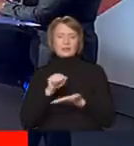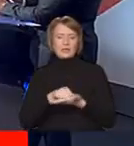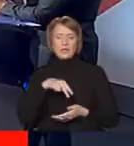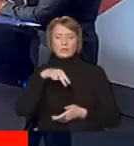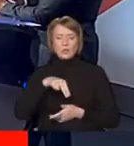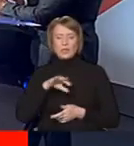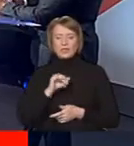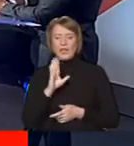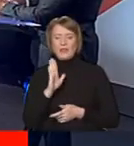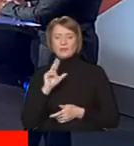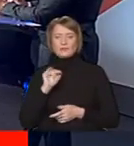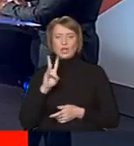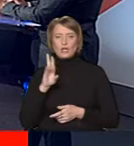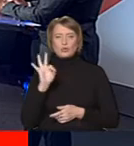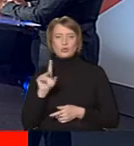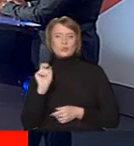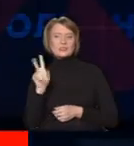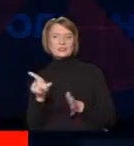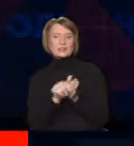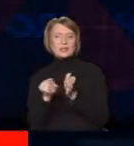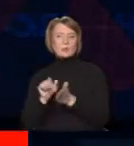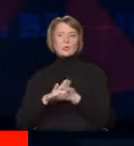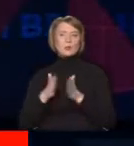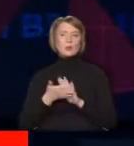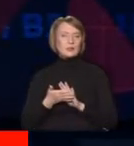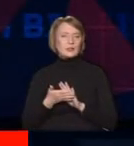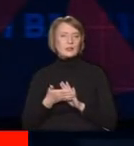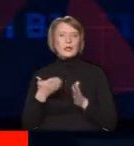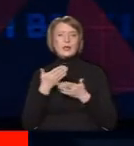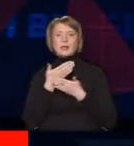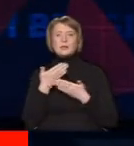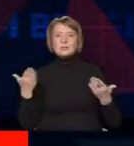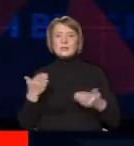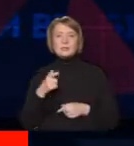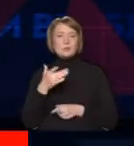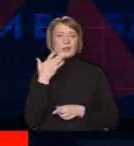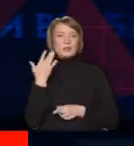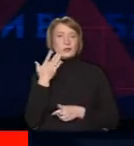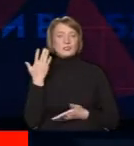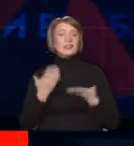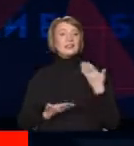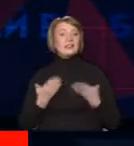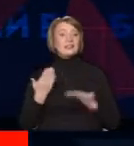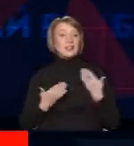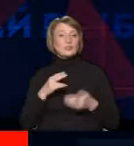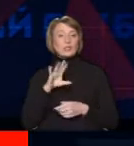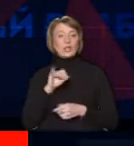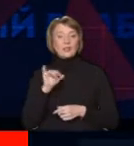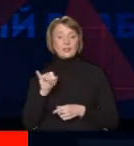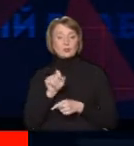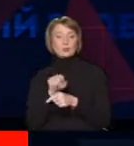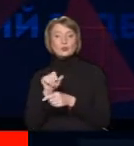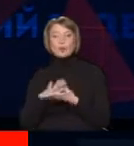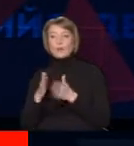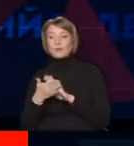десь з кимось домовляється, то знаєте, це настільки абсурдна історія по одній простій причині. Достатньо подивитися на майновий стан Левченка. Якщо Левченко десь коли домовлявся з